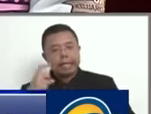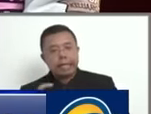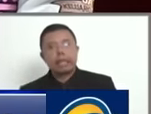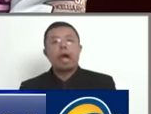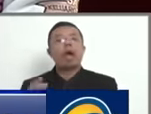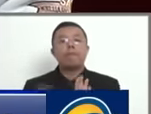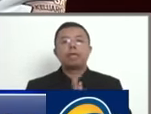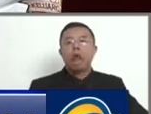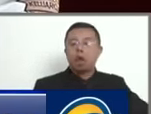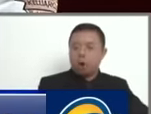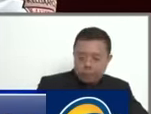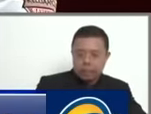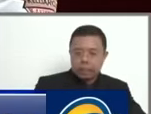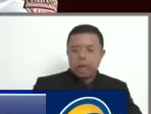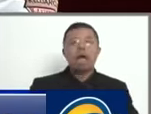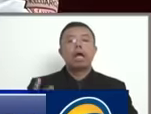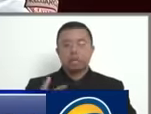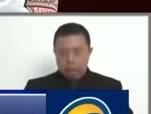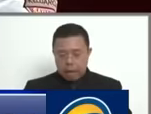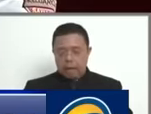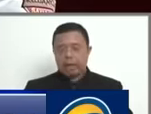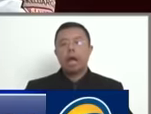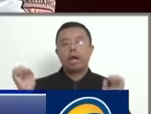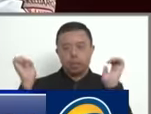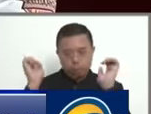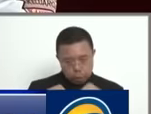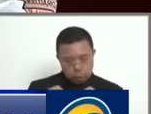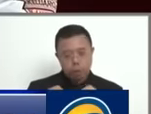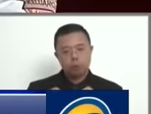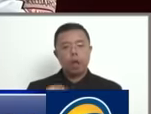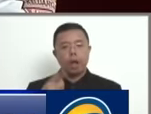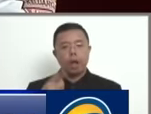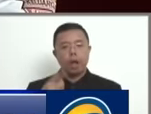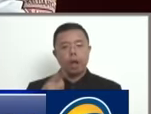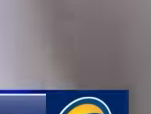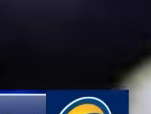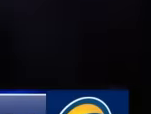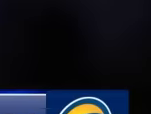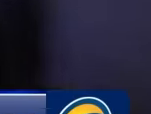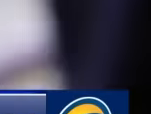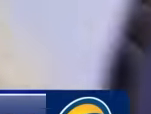jejak masalah korupsi saya sangat setuju apa yang beliau